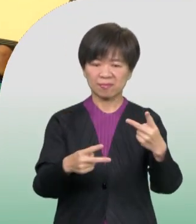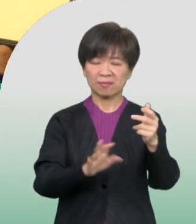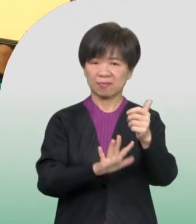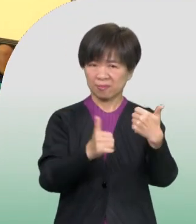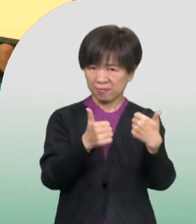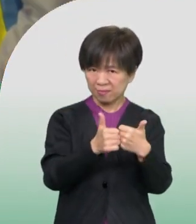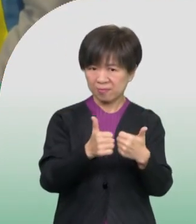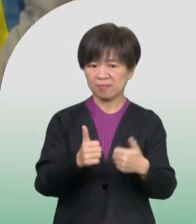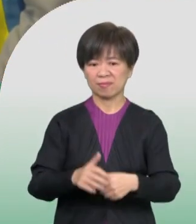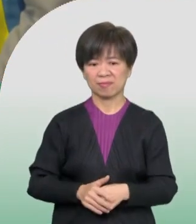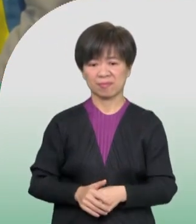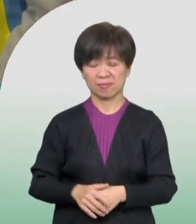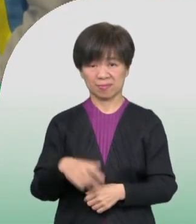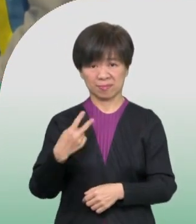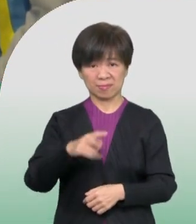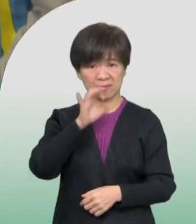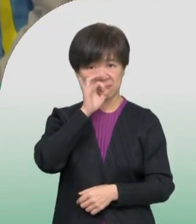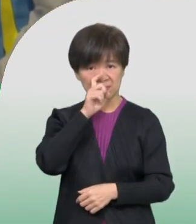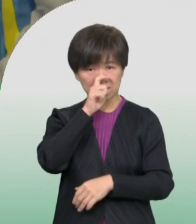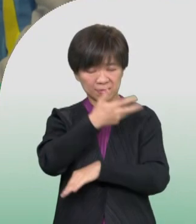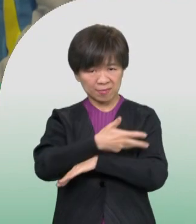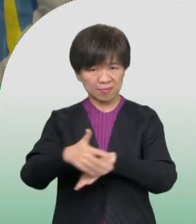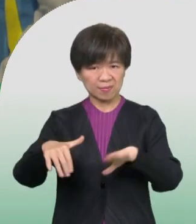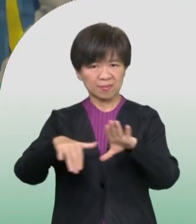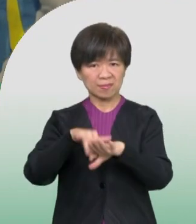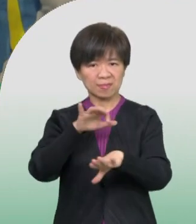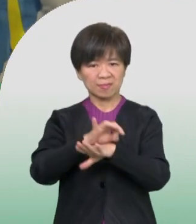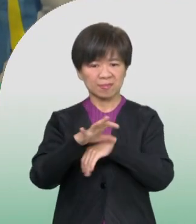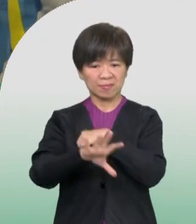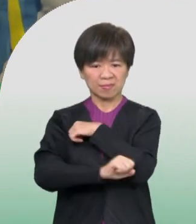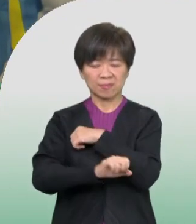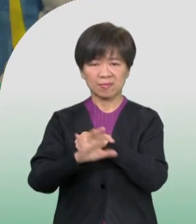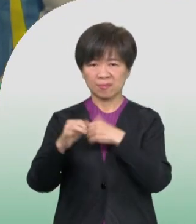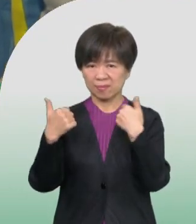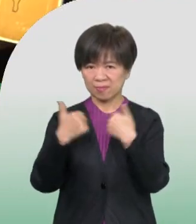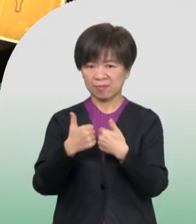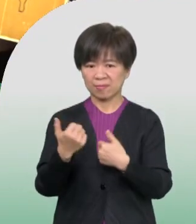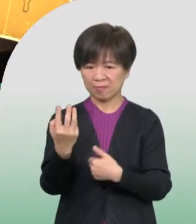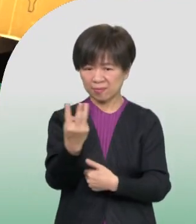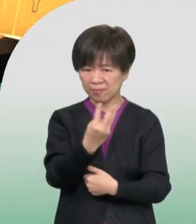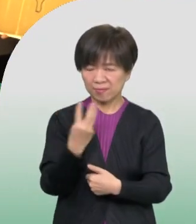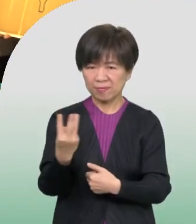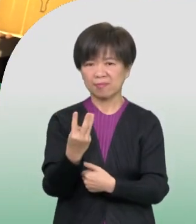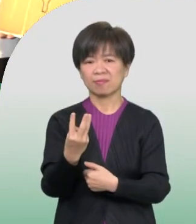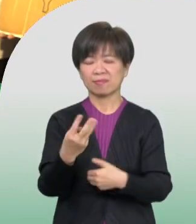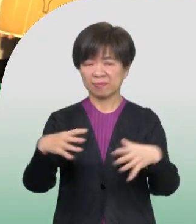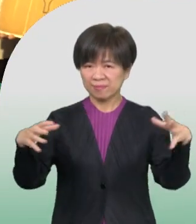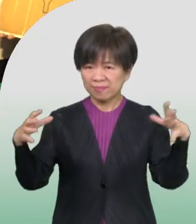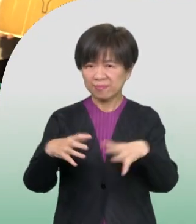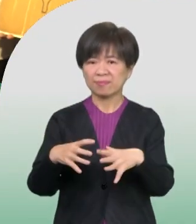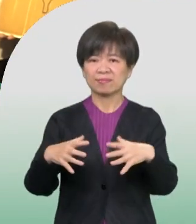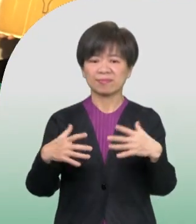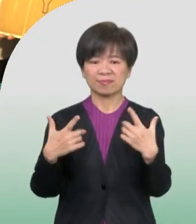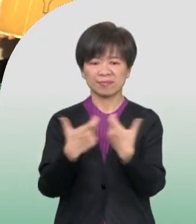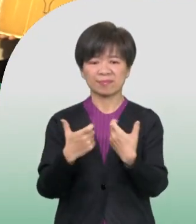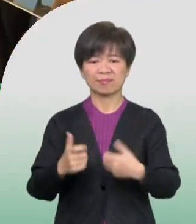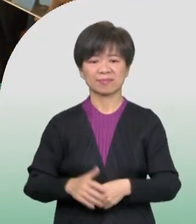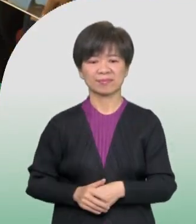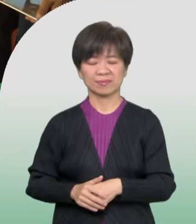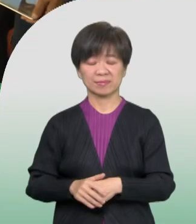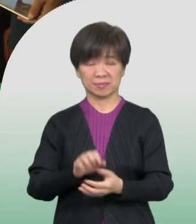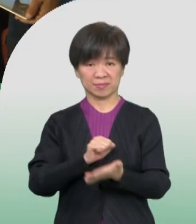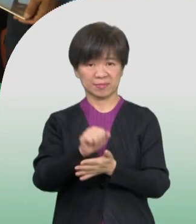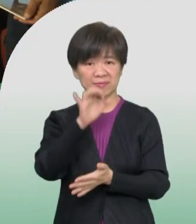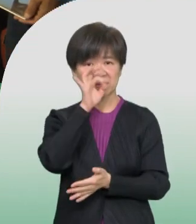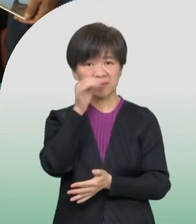委员会、闹安尼吴楚流文学基金会三家单位。联合起来来出